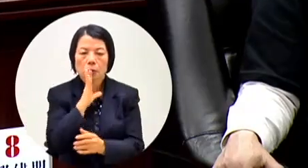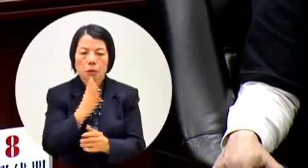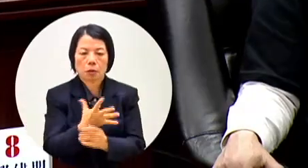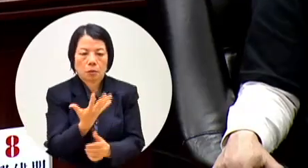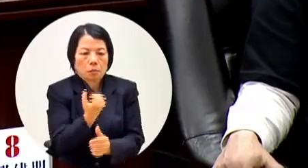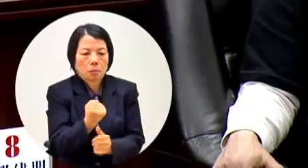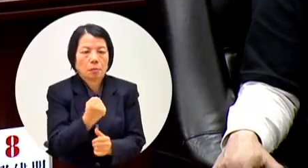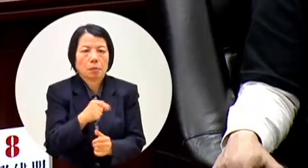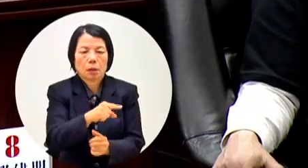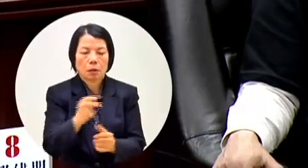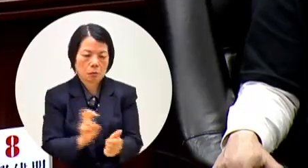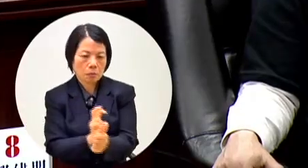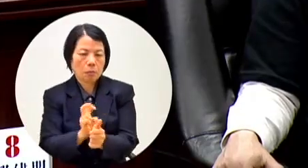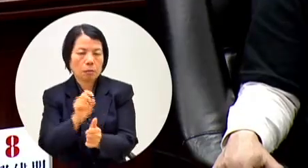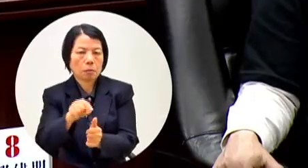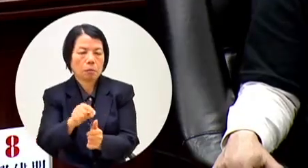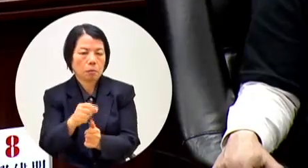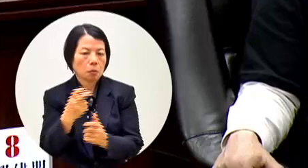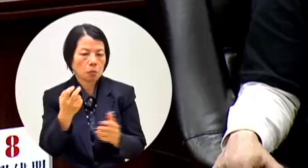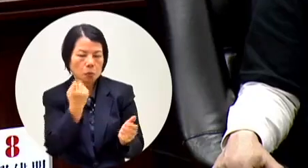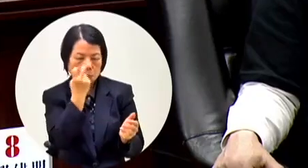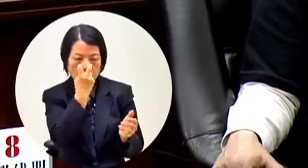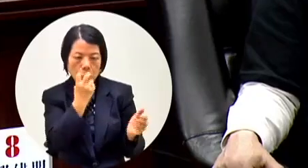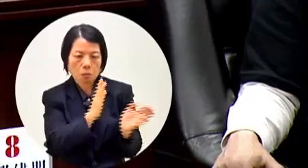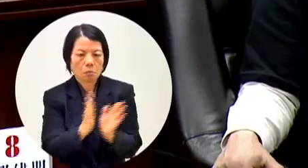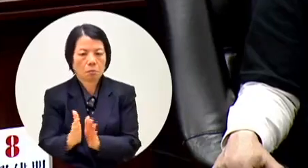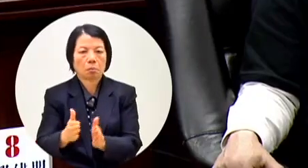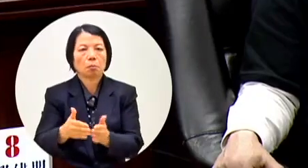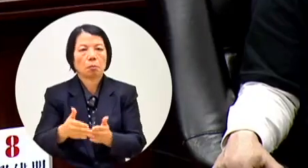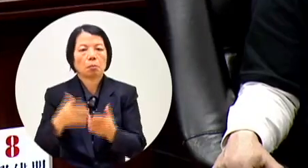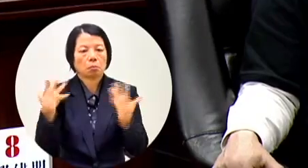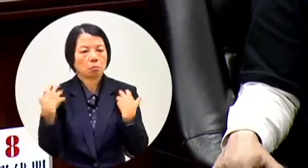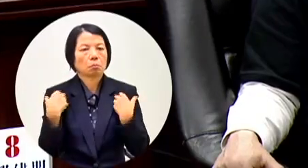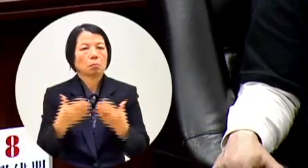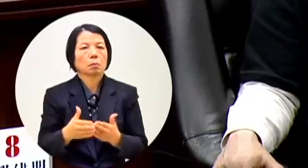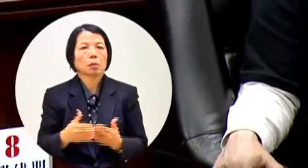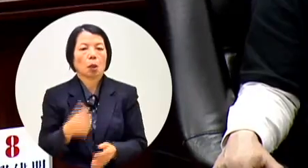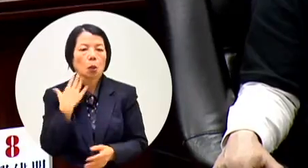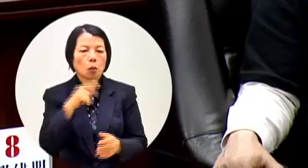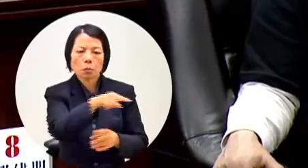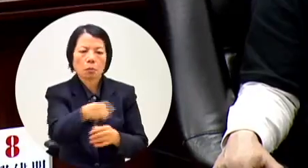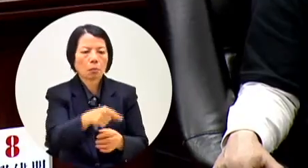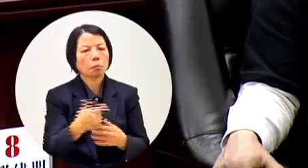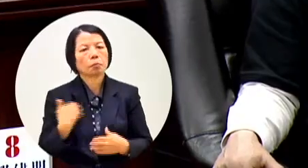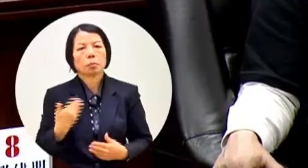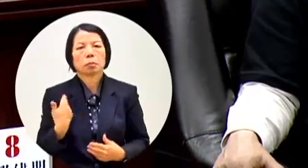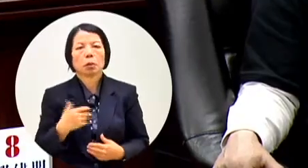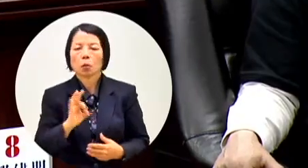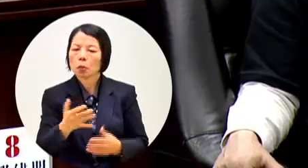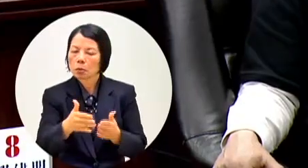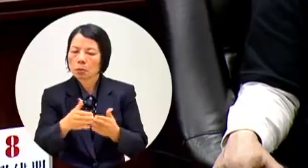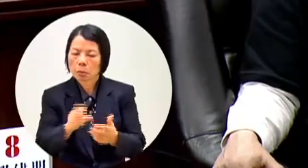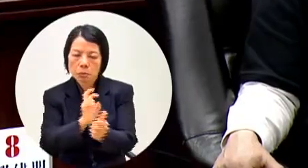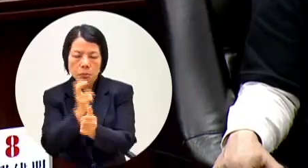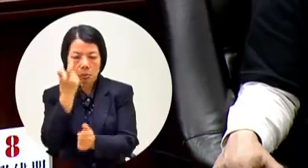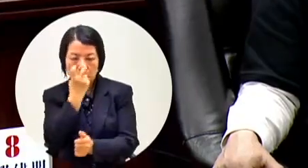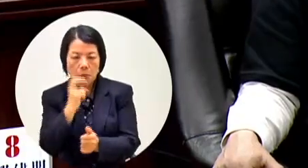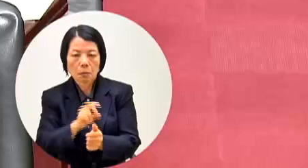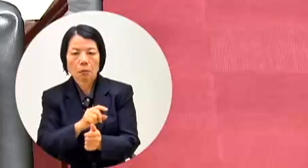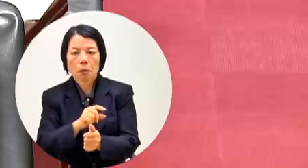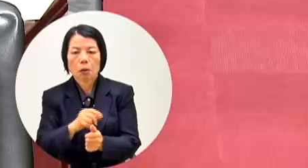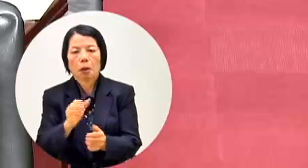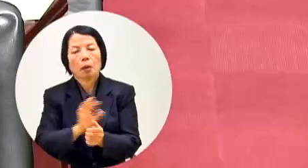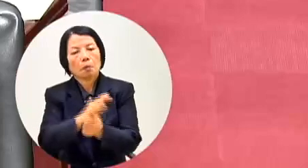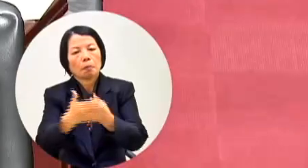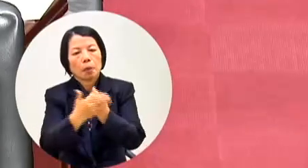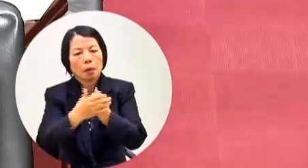监督管理的责任。如果市府连内容都不知道，你们到底要怎么样进行监督辅导，然后来保障农民的权